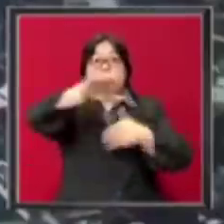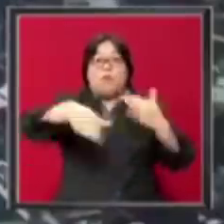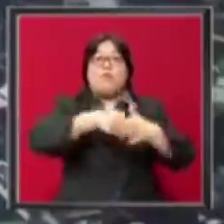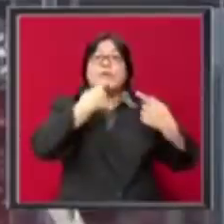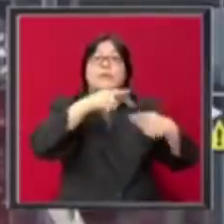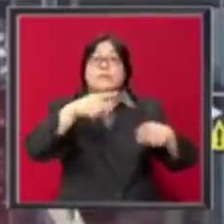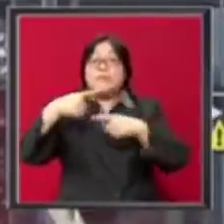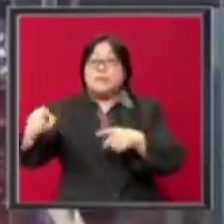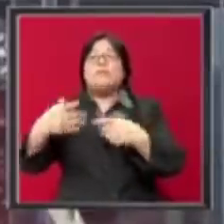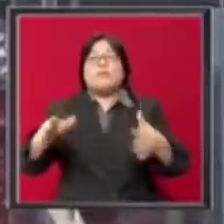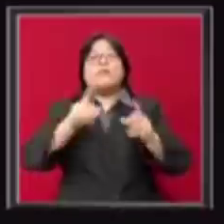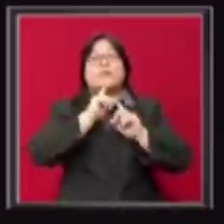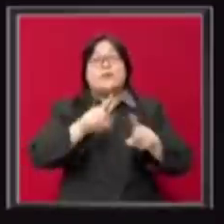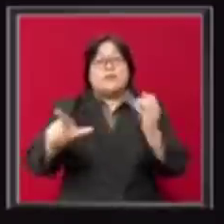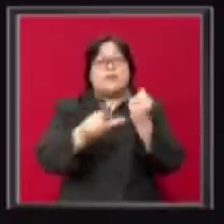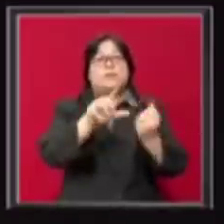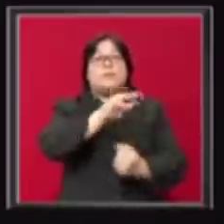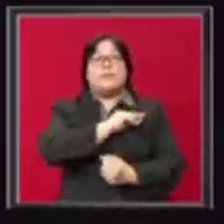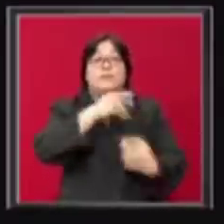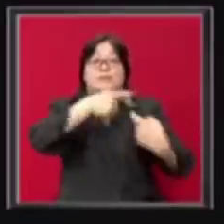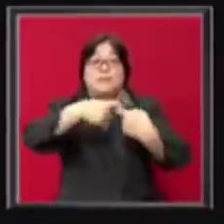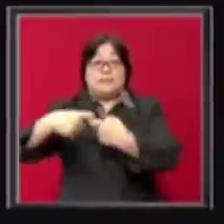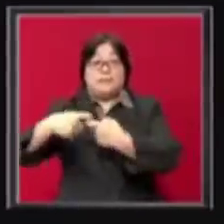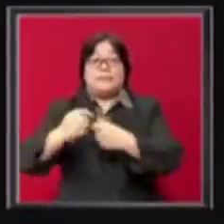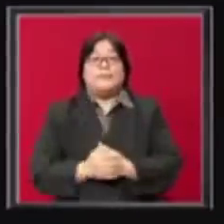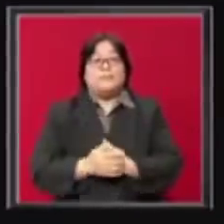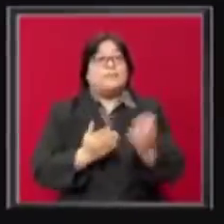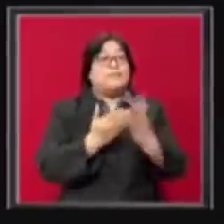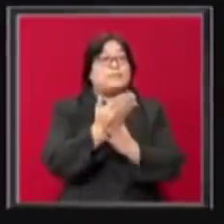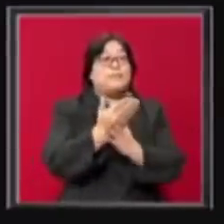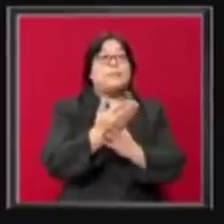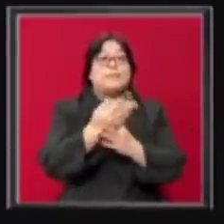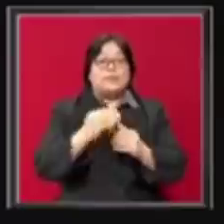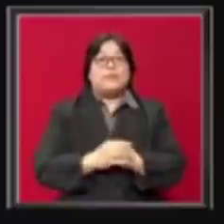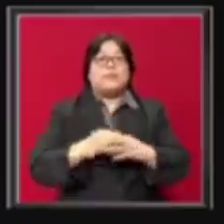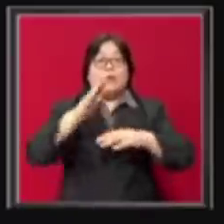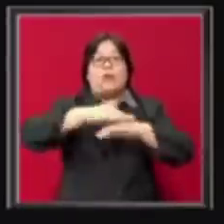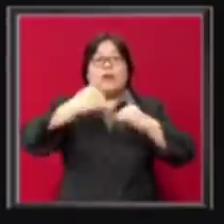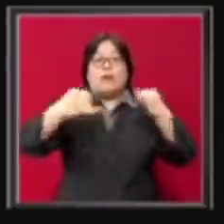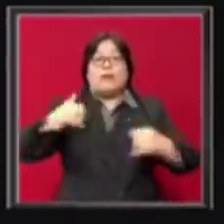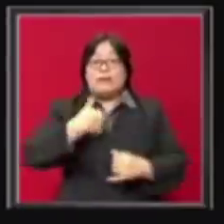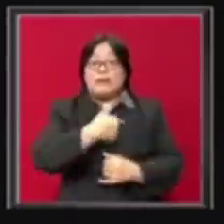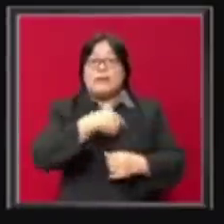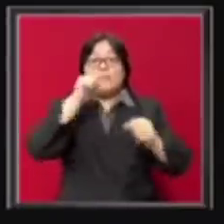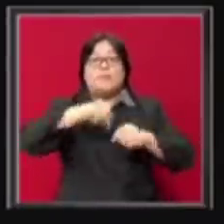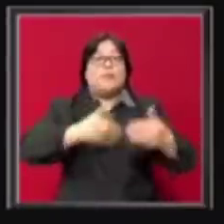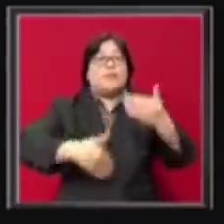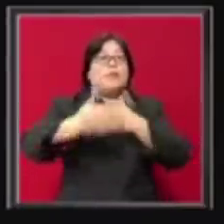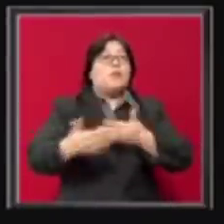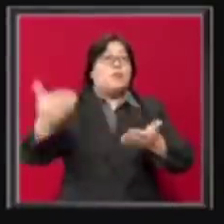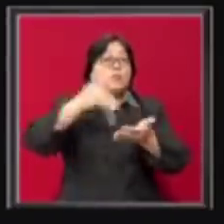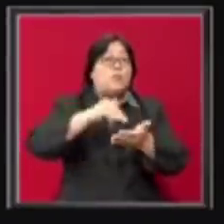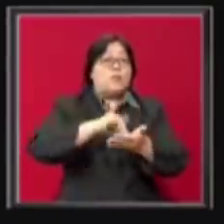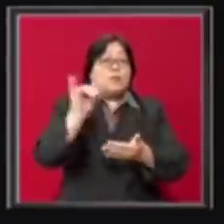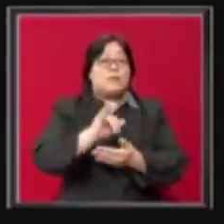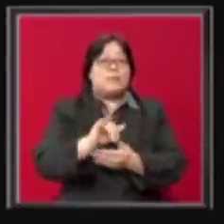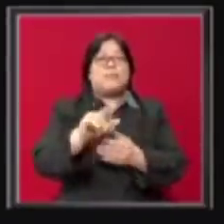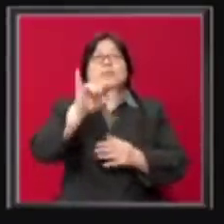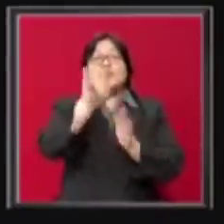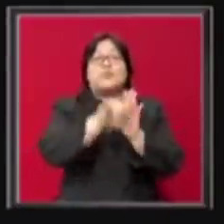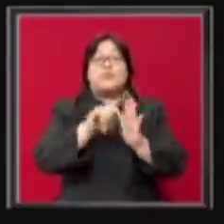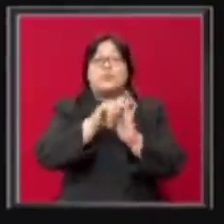Sen, Polisen celahan. Polisen celahan. Boleh celahan sikit? Terima kasih. Kuala Langat, baru saya ulas ini dulu. Okay. Sebenarnya